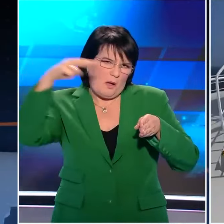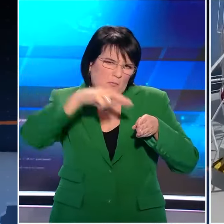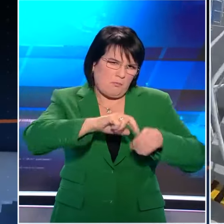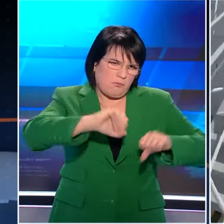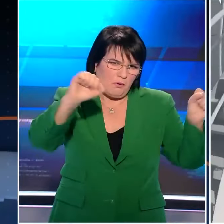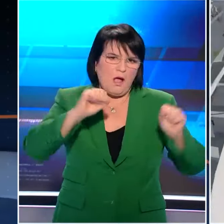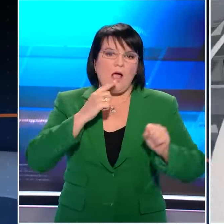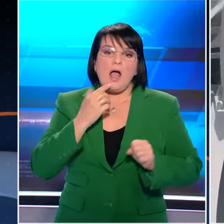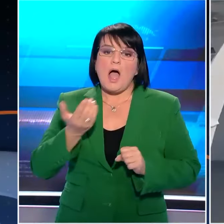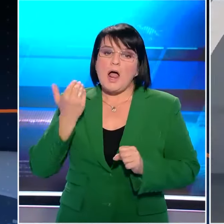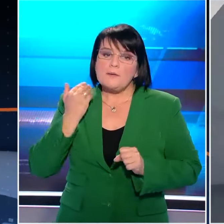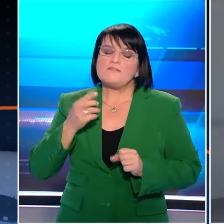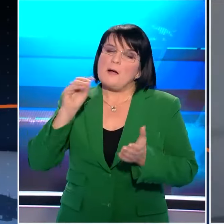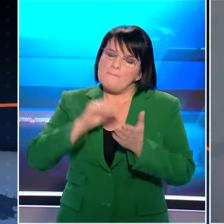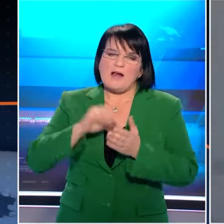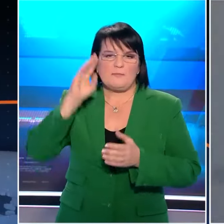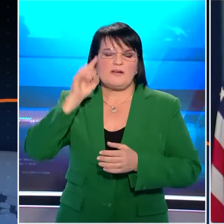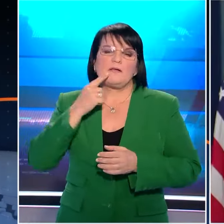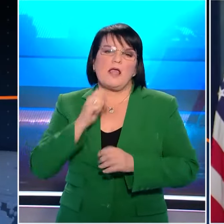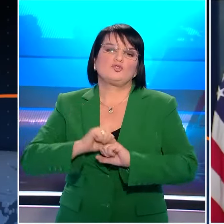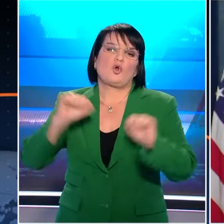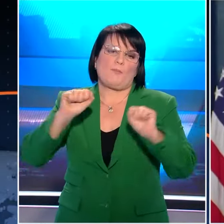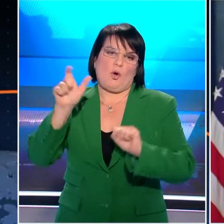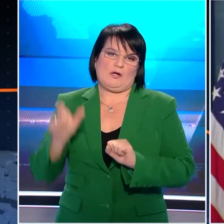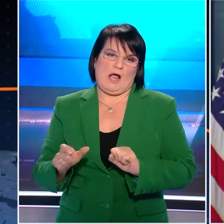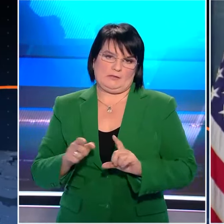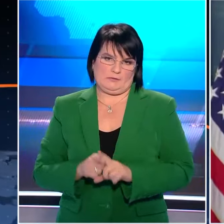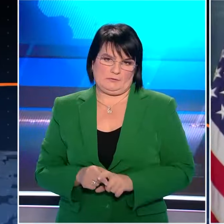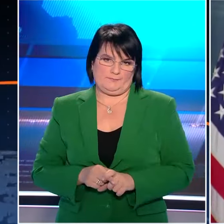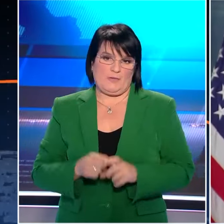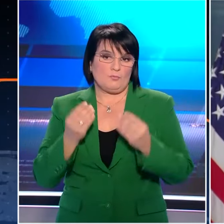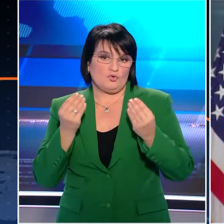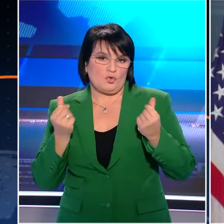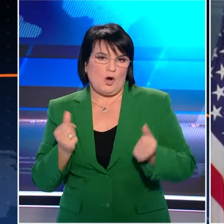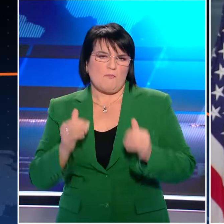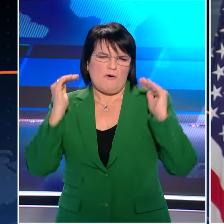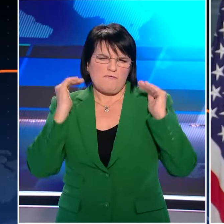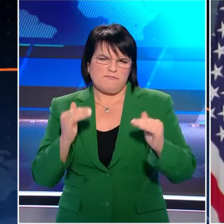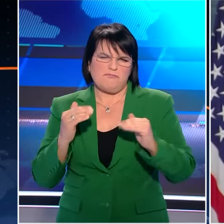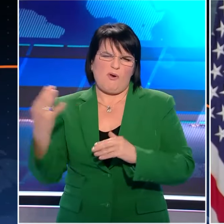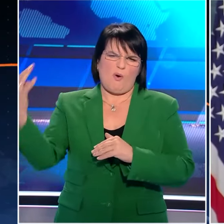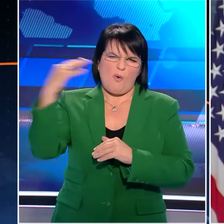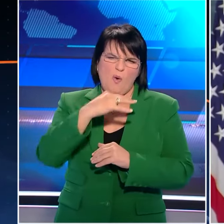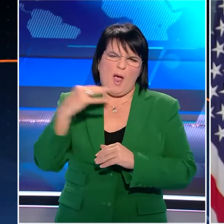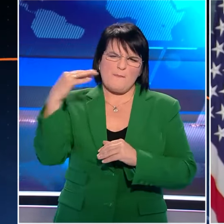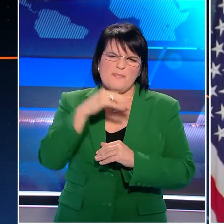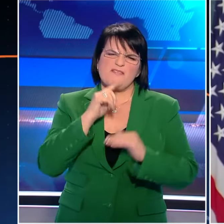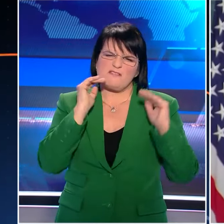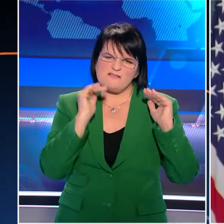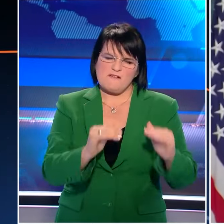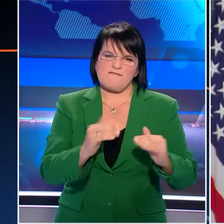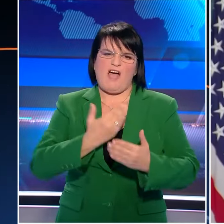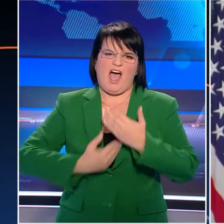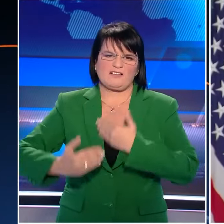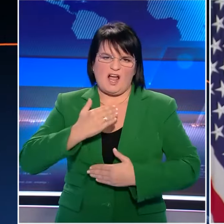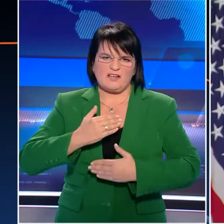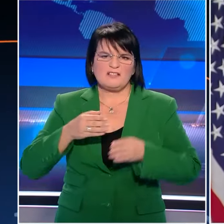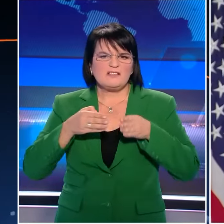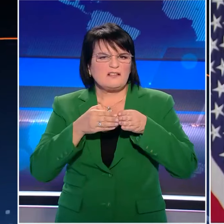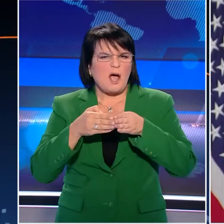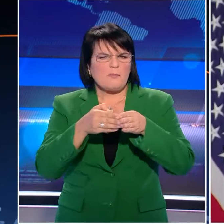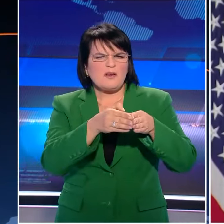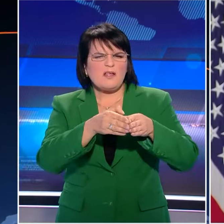δεν διστάζει να τους χαρακτηρίσει ξανά τρομοκράτες. We took this action because of their continued reckless and indiscriminate attacks on ships transiting the